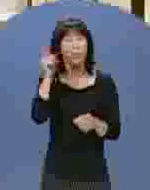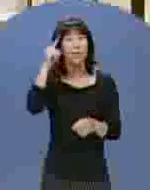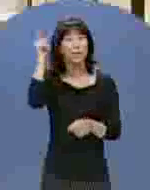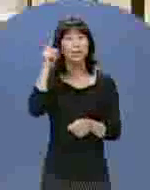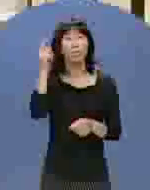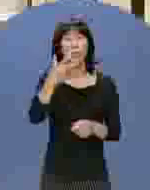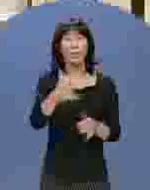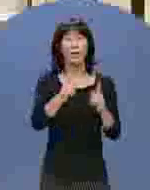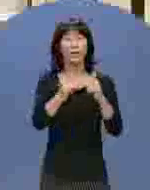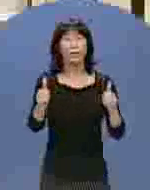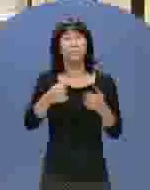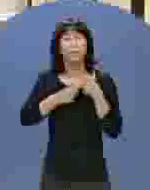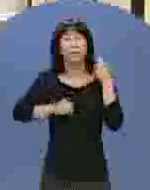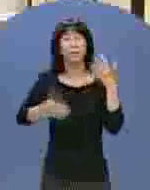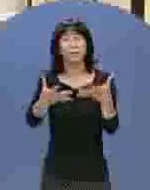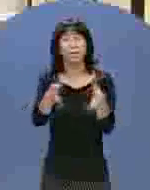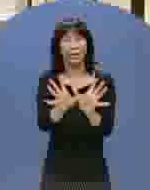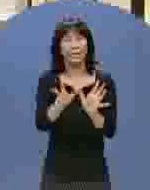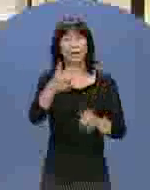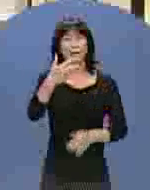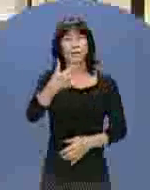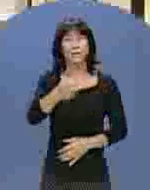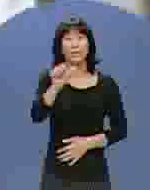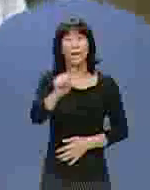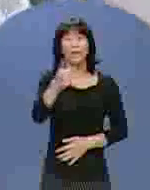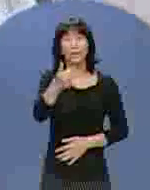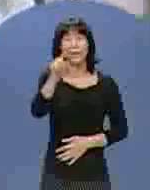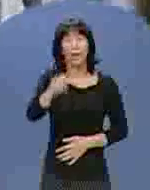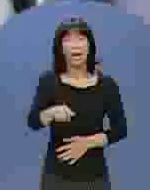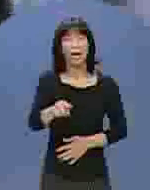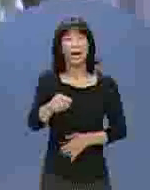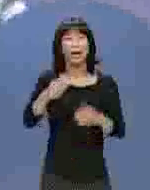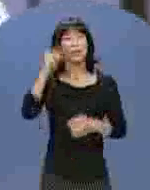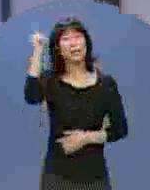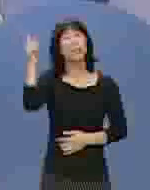団シアター生駒の皆さんです。